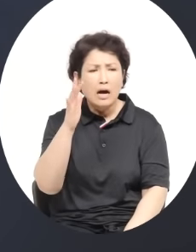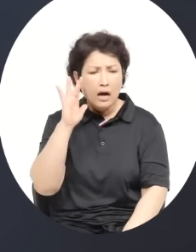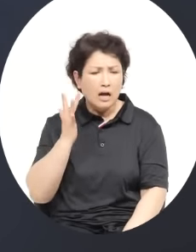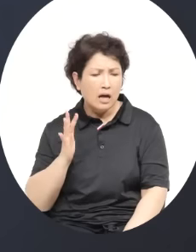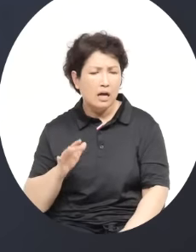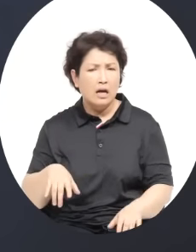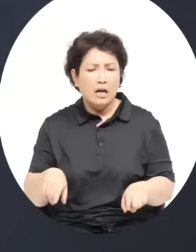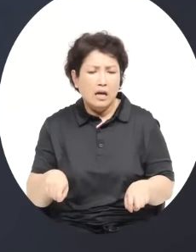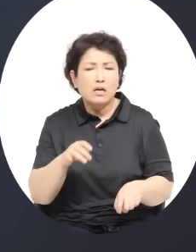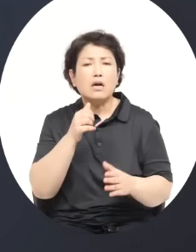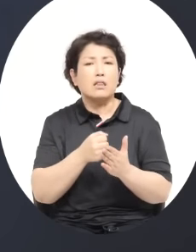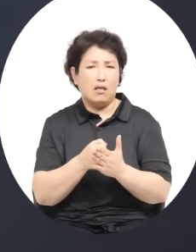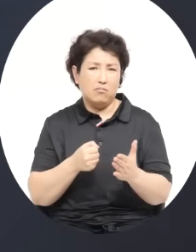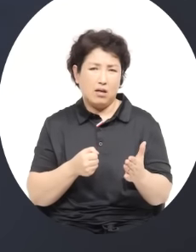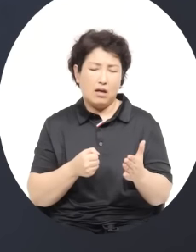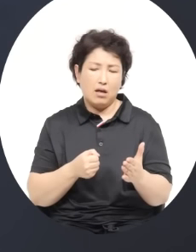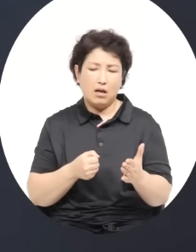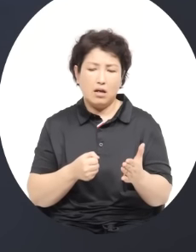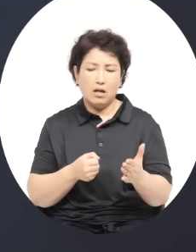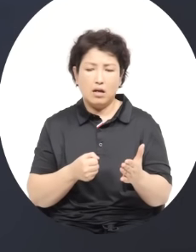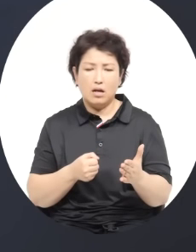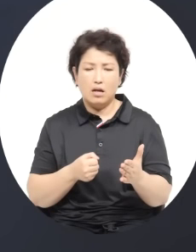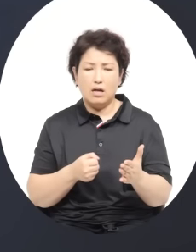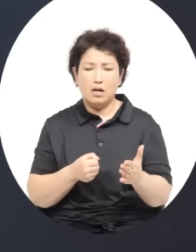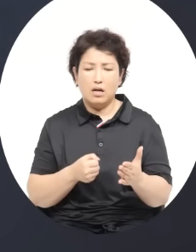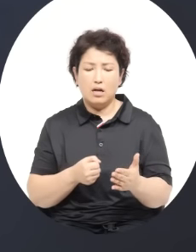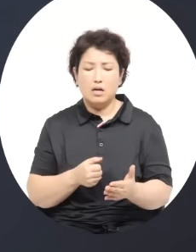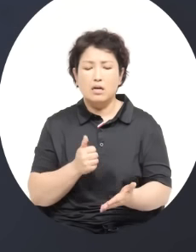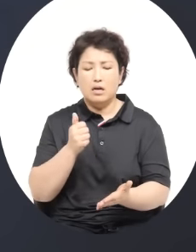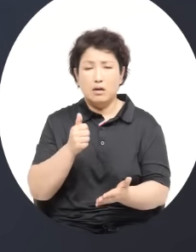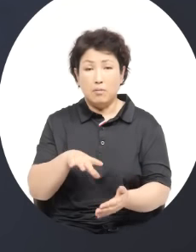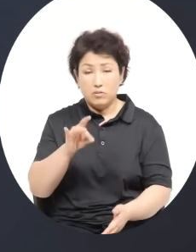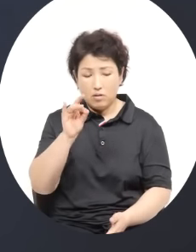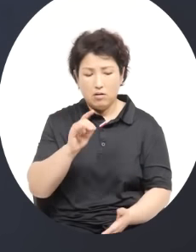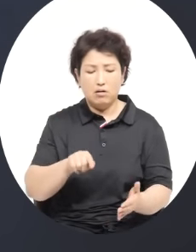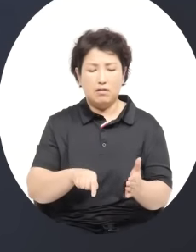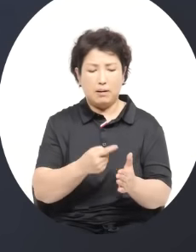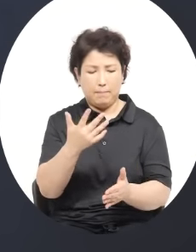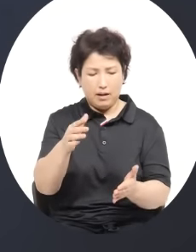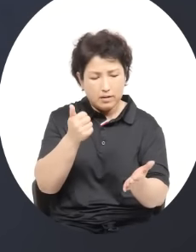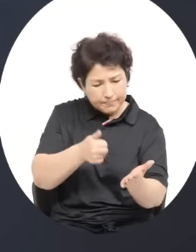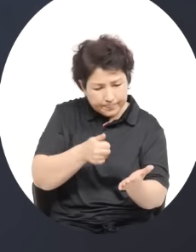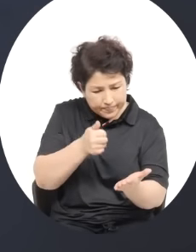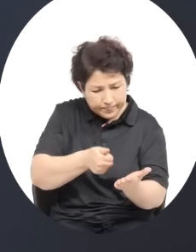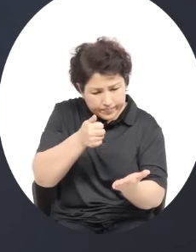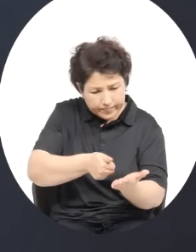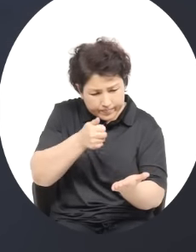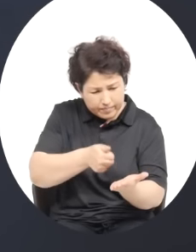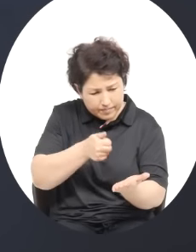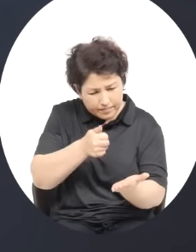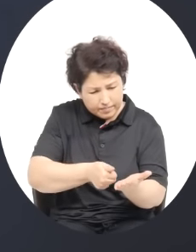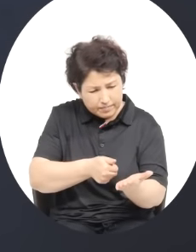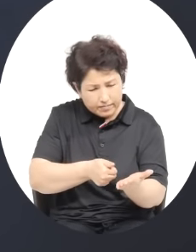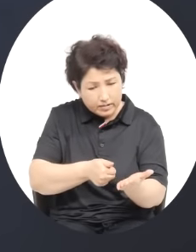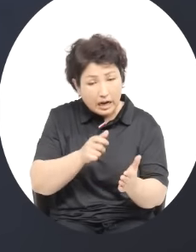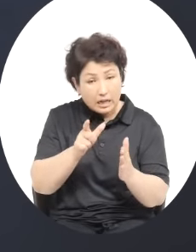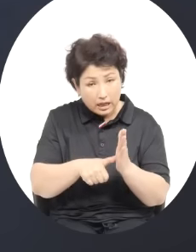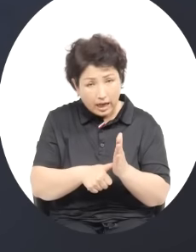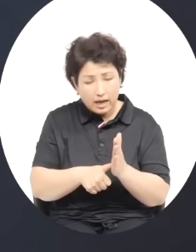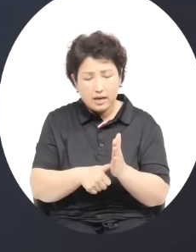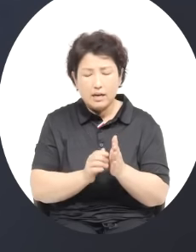하고 있기 때문에 제가 말씀드린 대로 절을 하면서 하루에 108회 절을 하면서